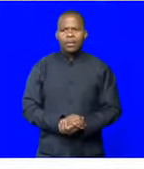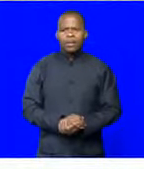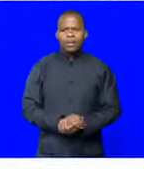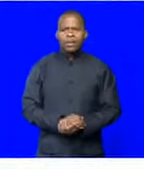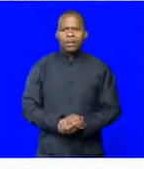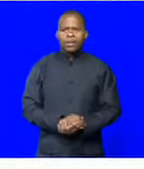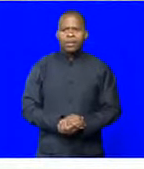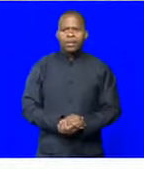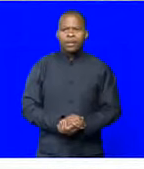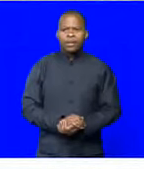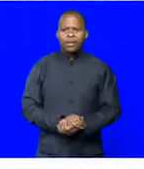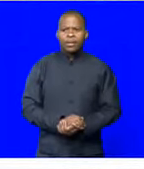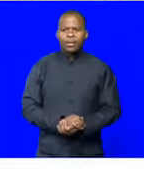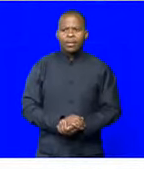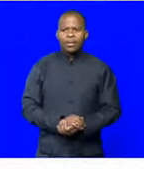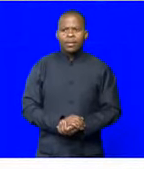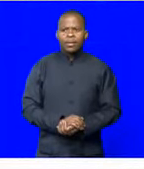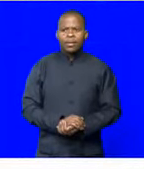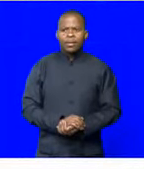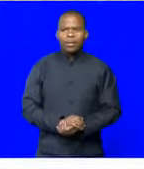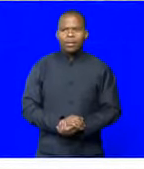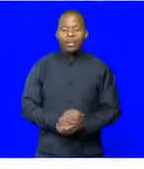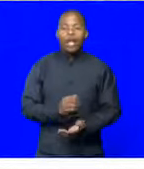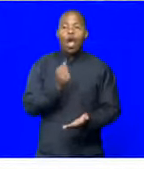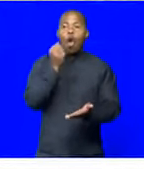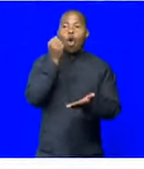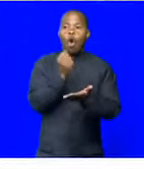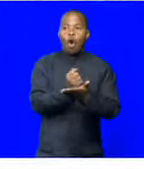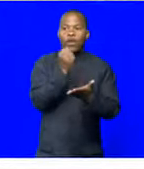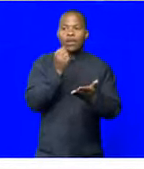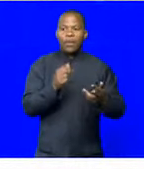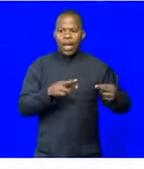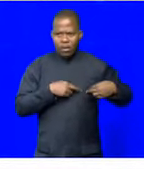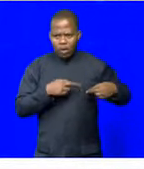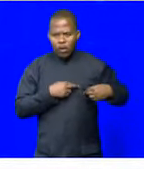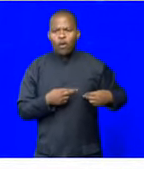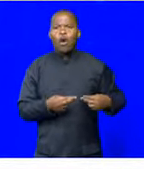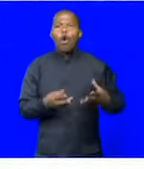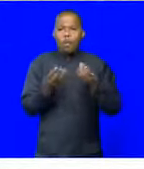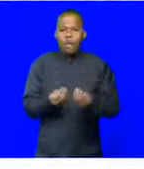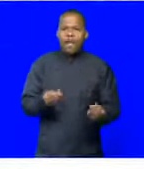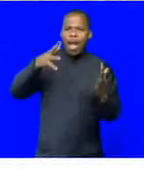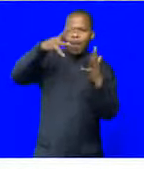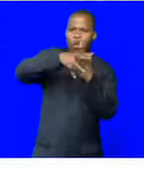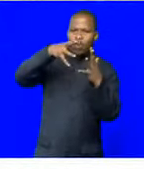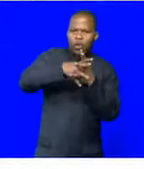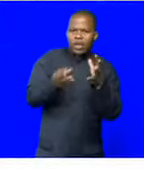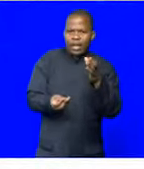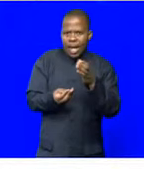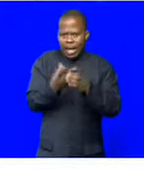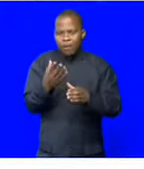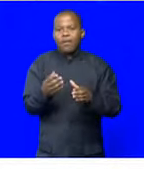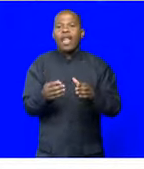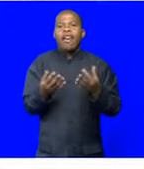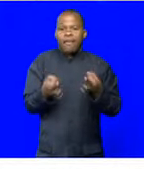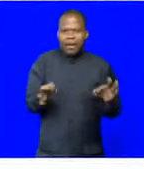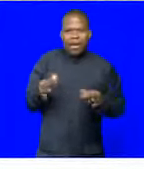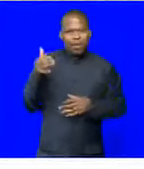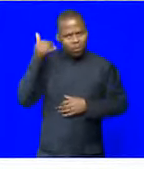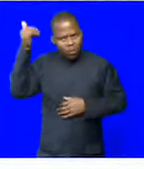Selicalile kusebenta lihhovisi lekusita abantwana labahlukubethekile lelitholakala enombolweni yamahhala lethi